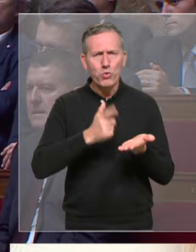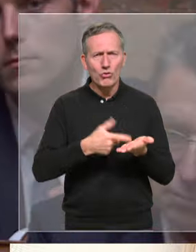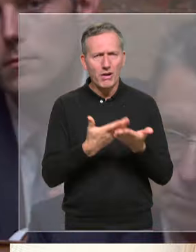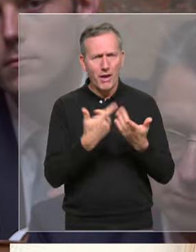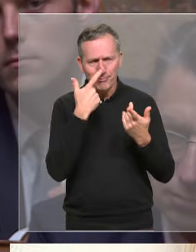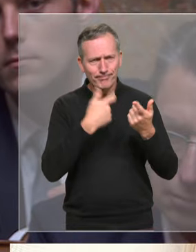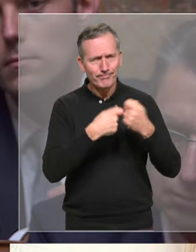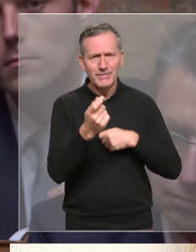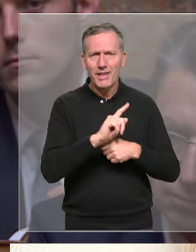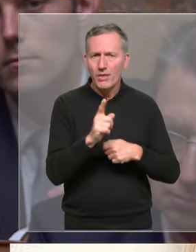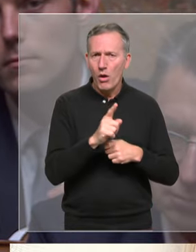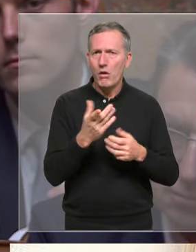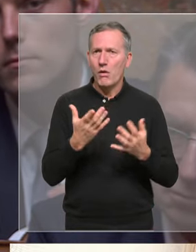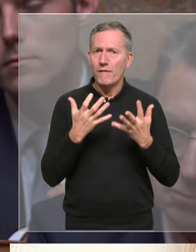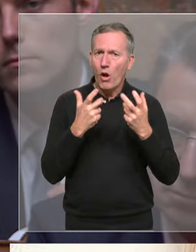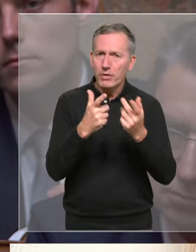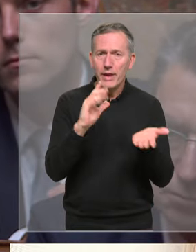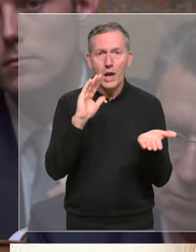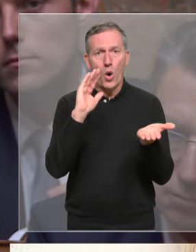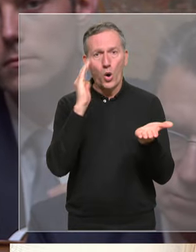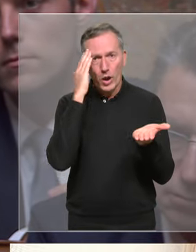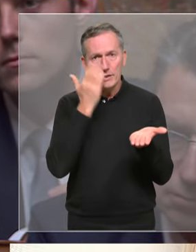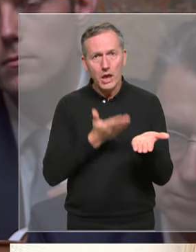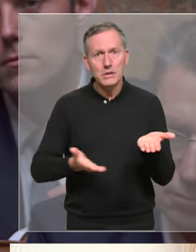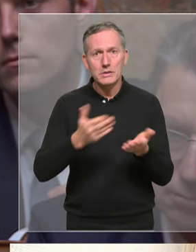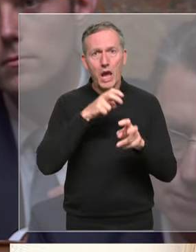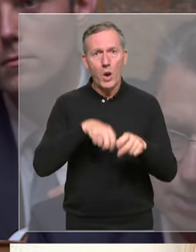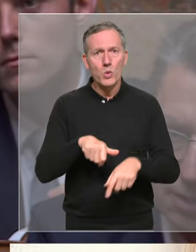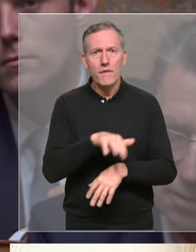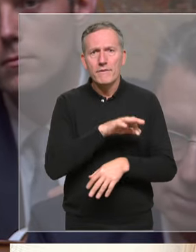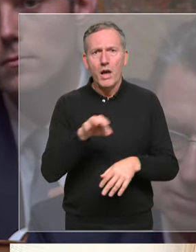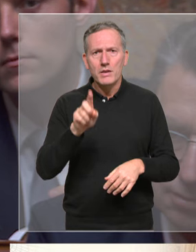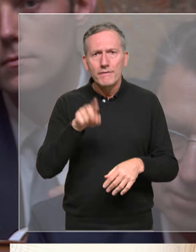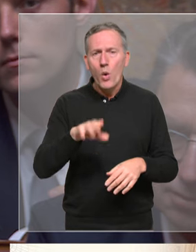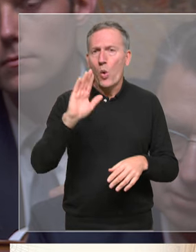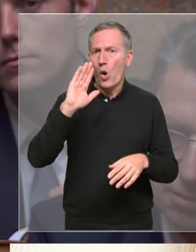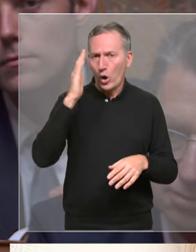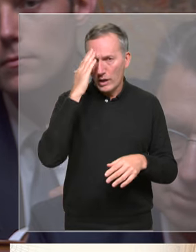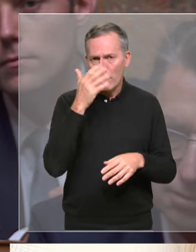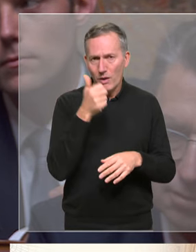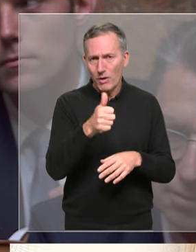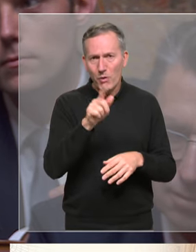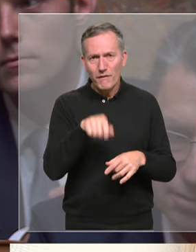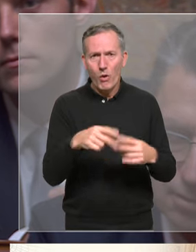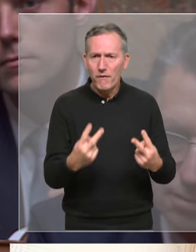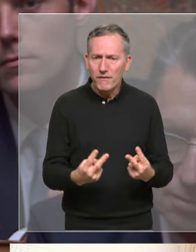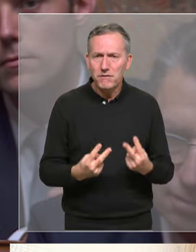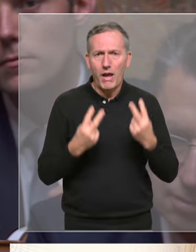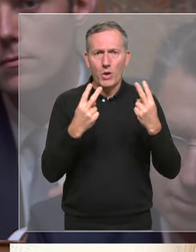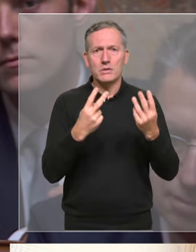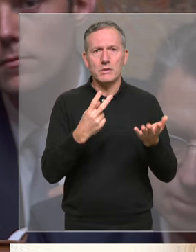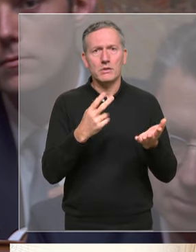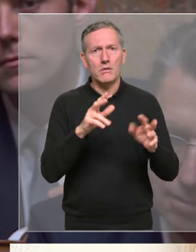question de volonté et de reconnaissance de notre agriculture française. Parlons de reconnaissance. N'est-il pas de votre devoir de valoriser la richesse de